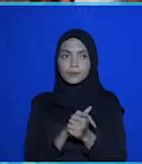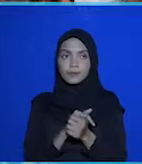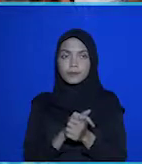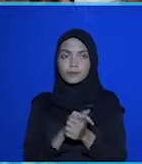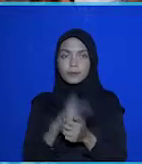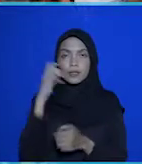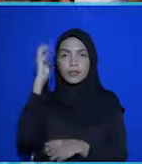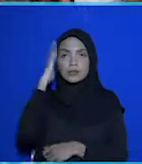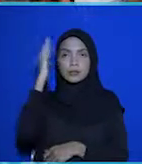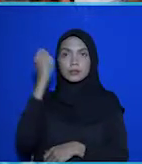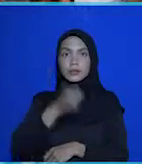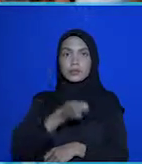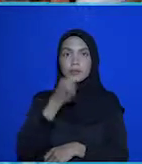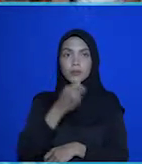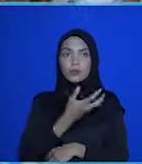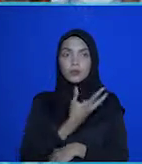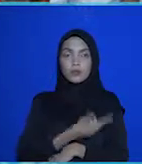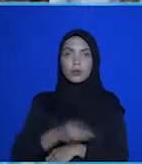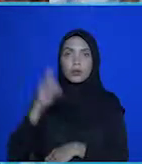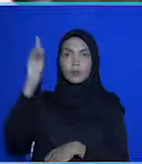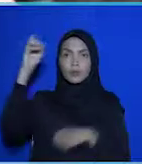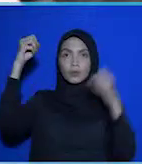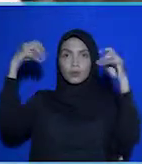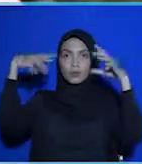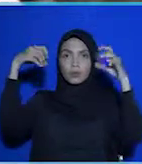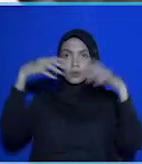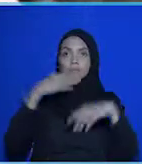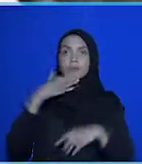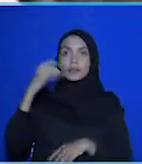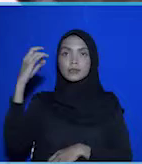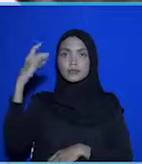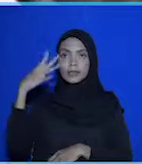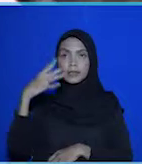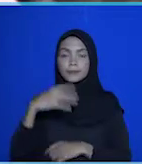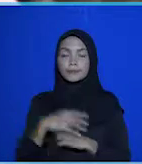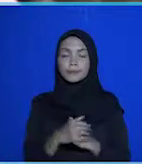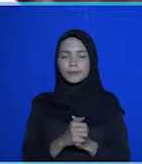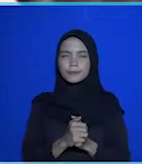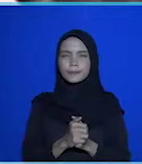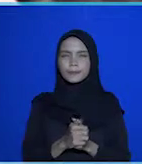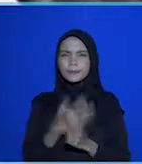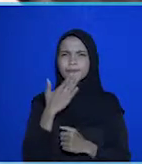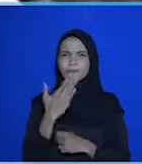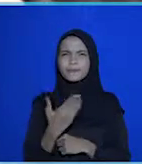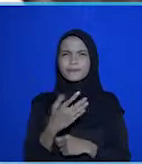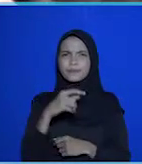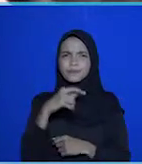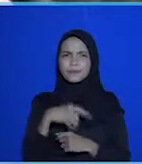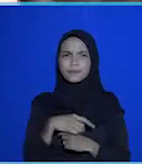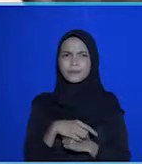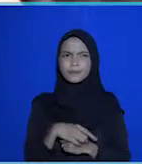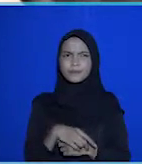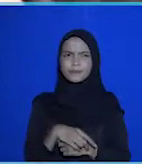Bapak-Ibu sekalian, Assalamualaikum warahmatullahi wabarakatuh. Selamat siang, salam sejahtera untuk kita semua. Terima